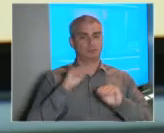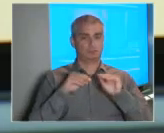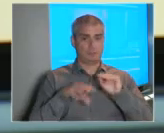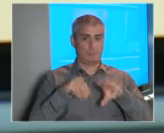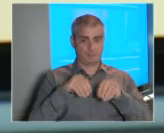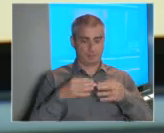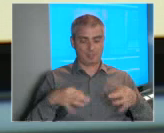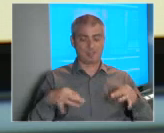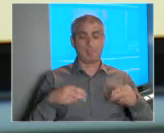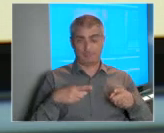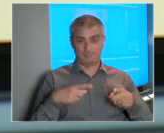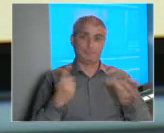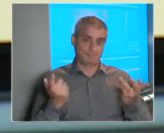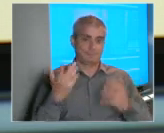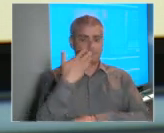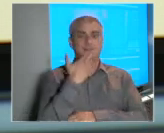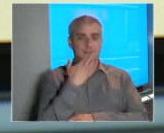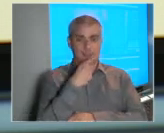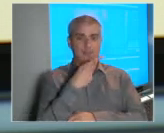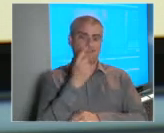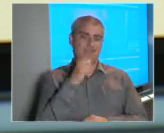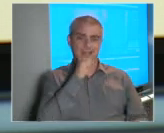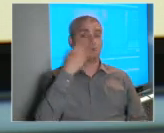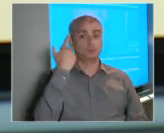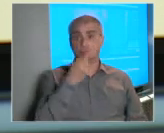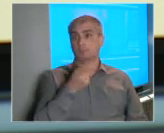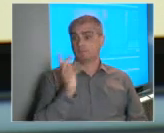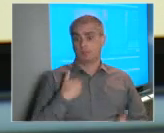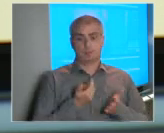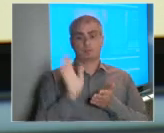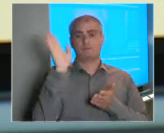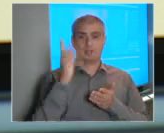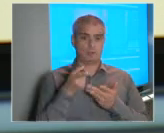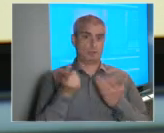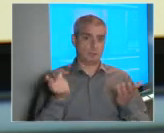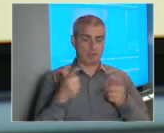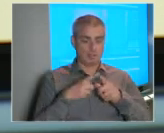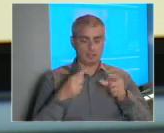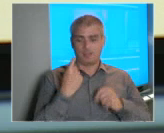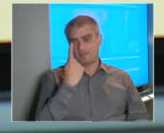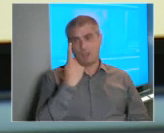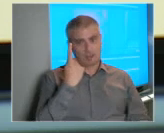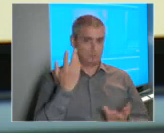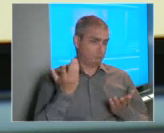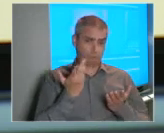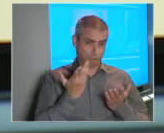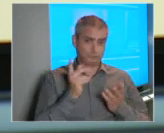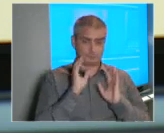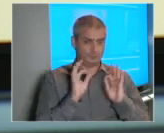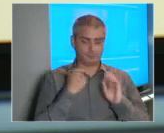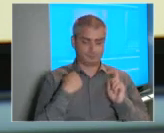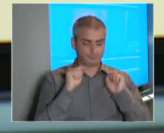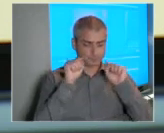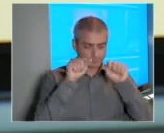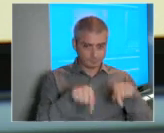האלה בדפים, ומדינת ישראל מעט מיושנת, אבל הנה, נפטרנו מדף אחד לפחות. באמת שאנחנו